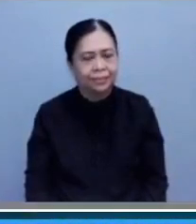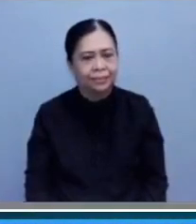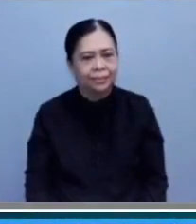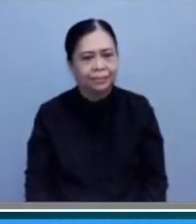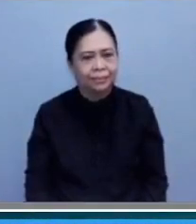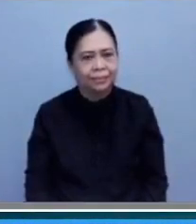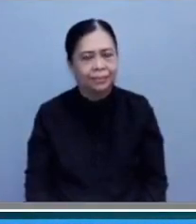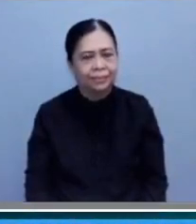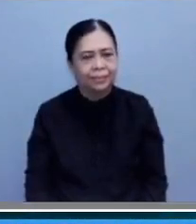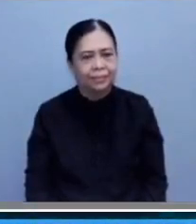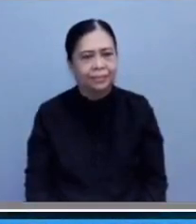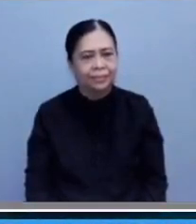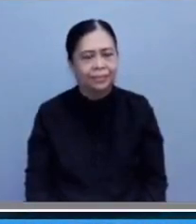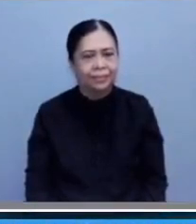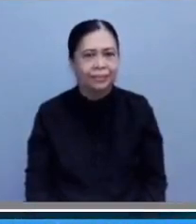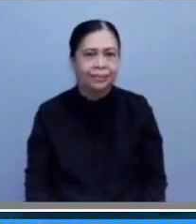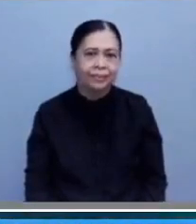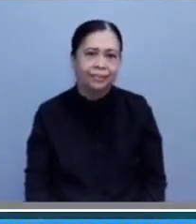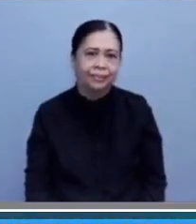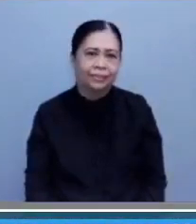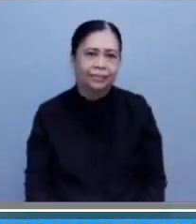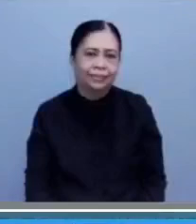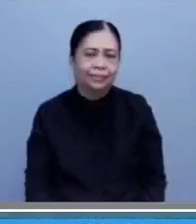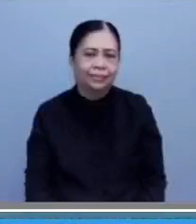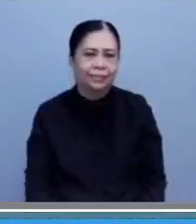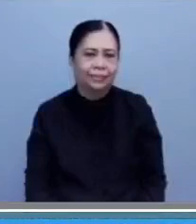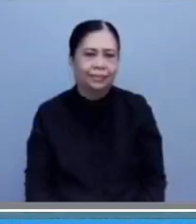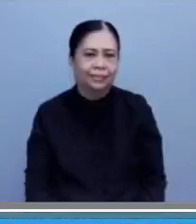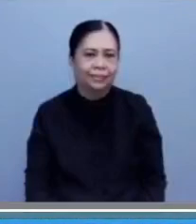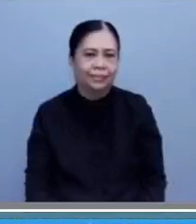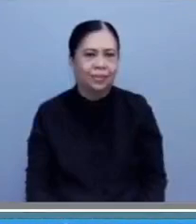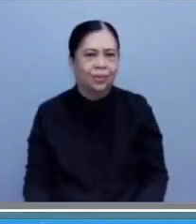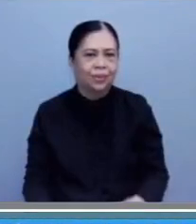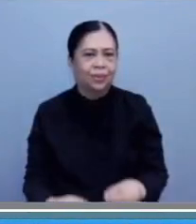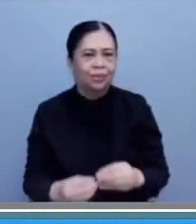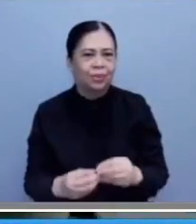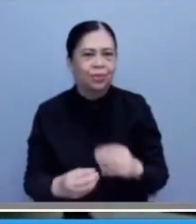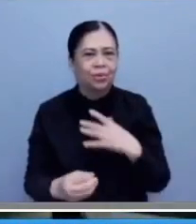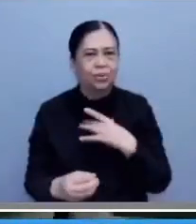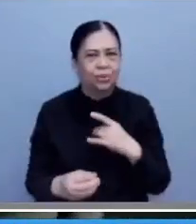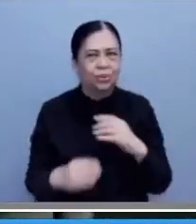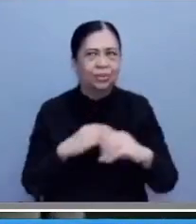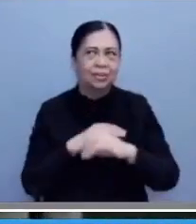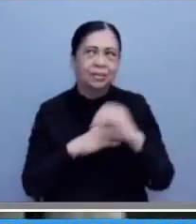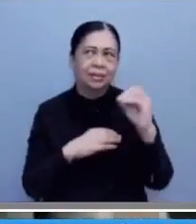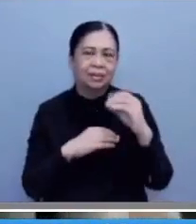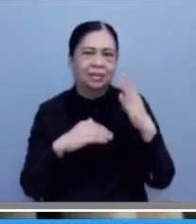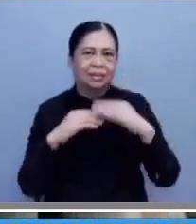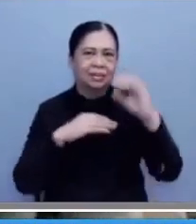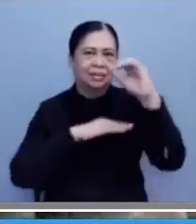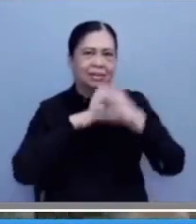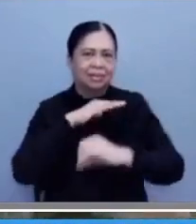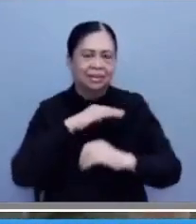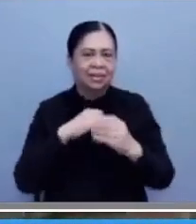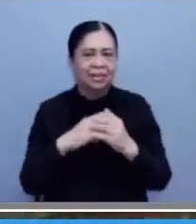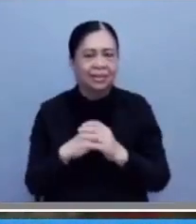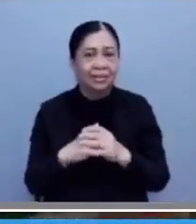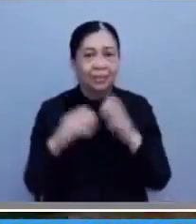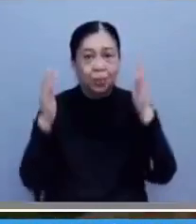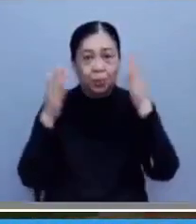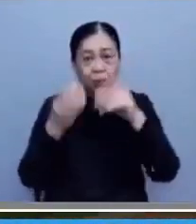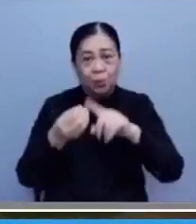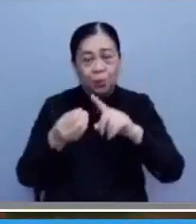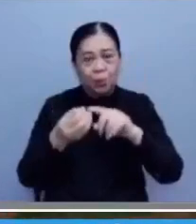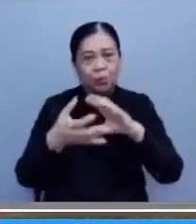yung sunrise kaysa sa sunset. Parang laging may dalang pag-asa. Iikot ang Kapuso Monumental Series